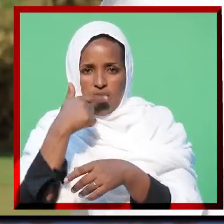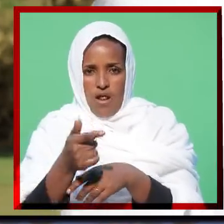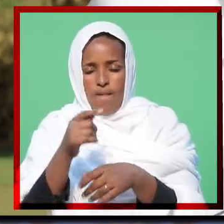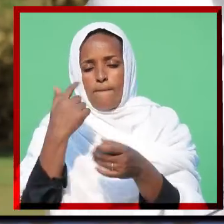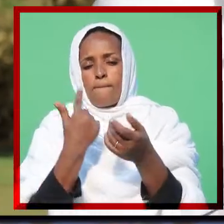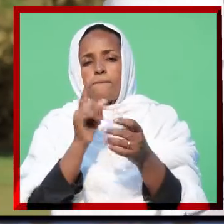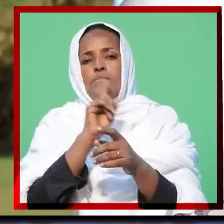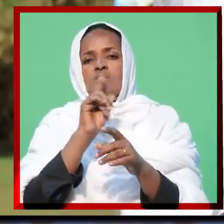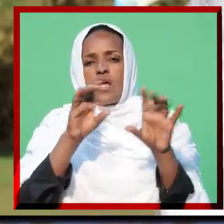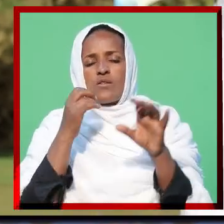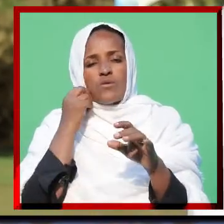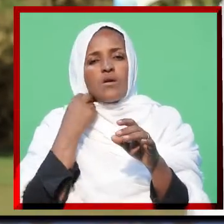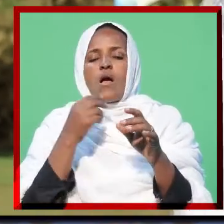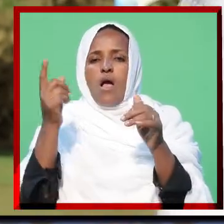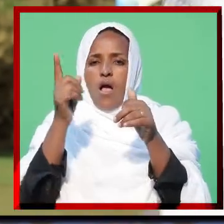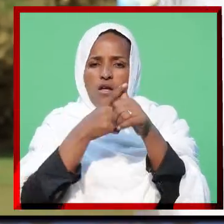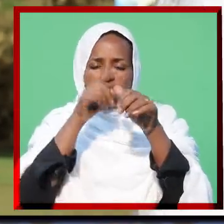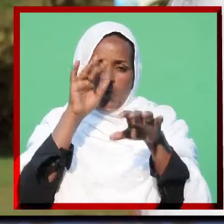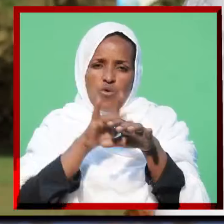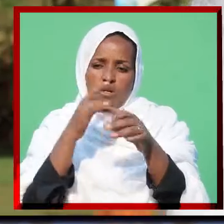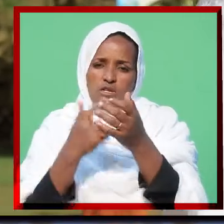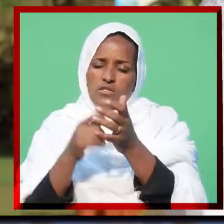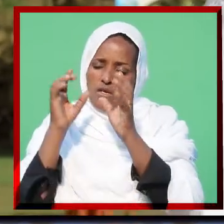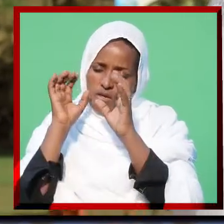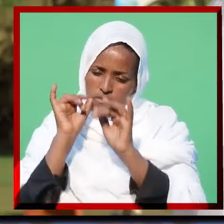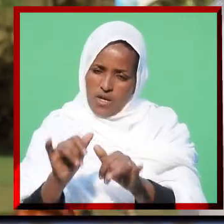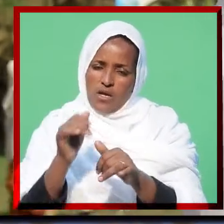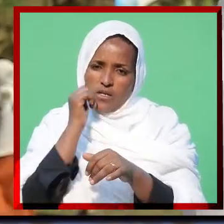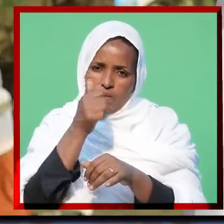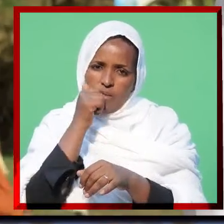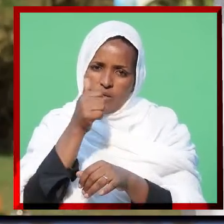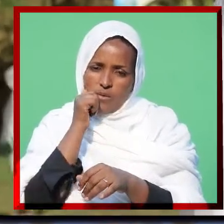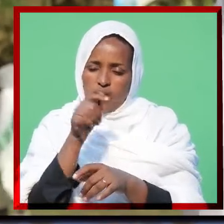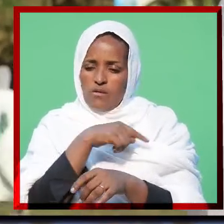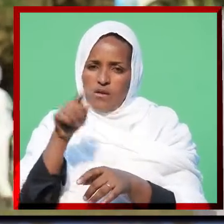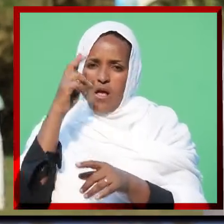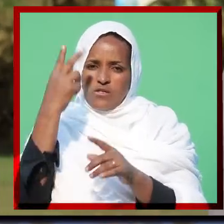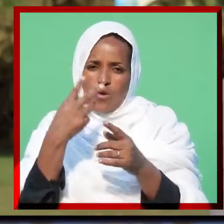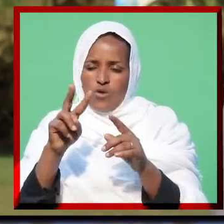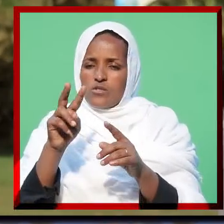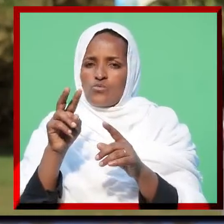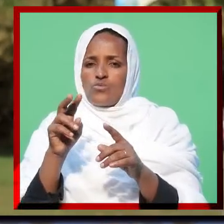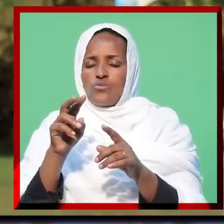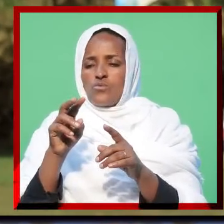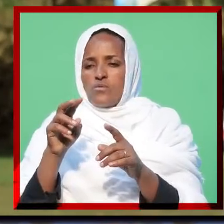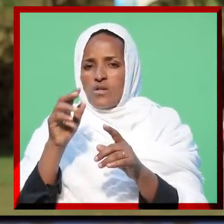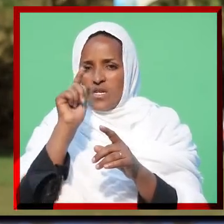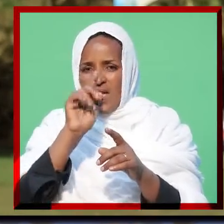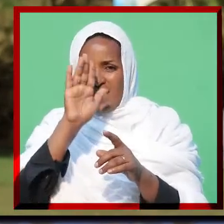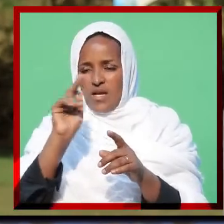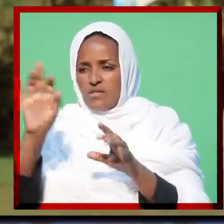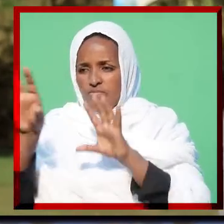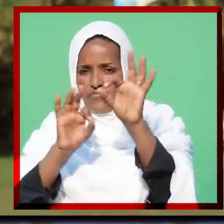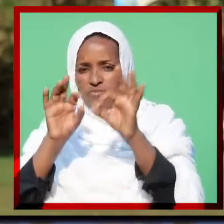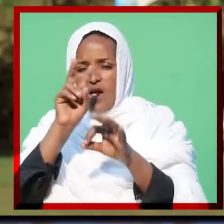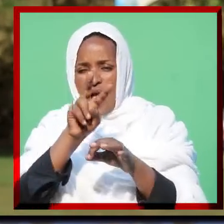ምንድነው ያደረገ ቆጣሪው አንደኛው ላይ እነዚህ መደበኛ ሆነው በ12 ወር ከ12 ነገድ ተወጣጥተው